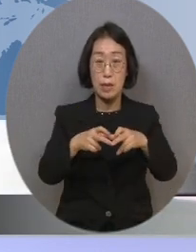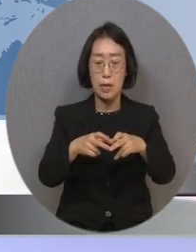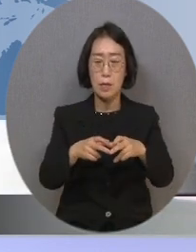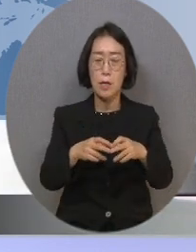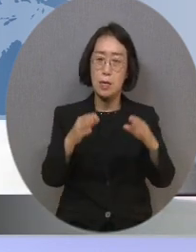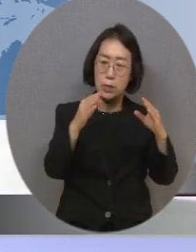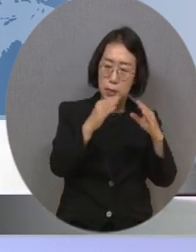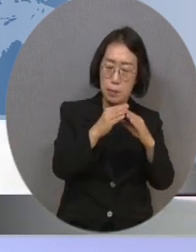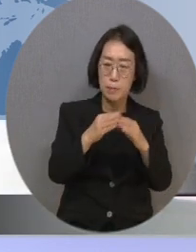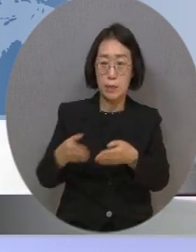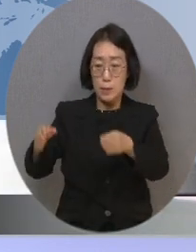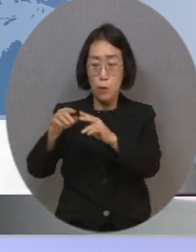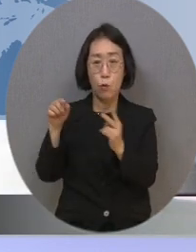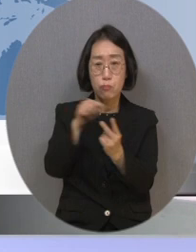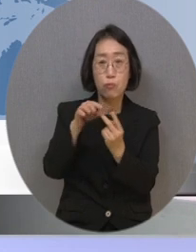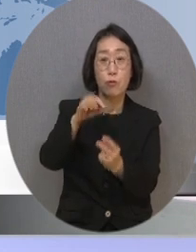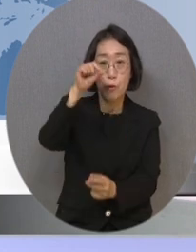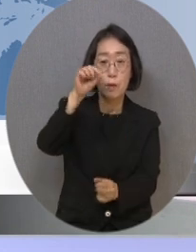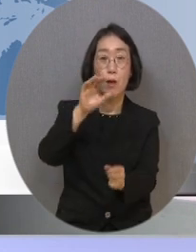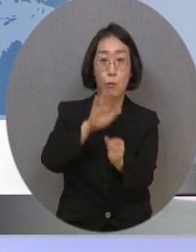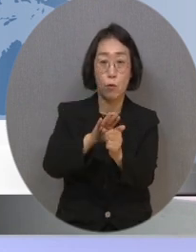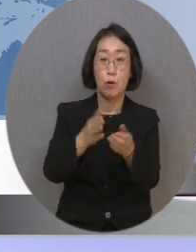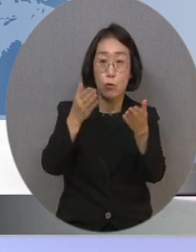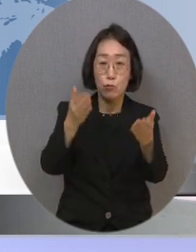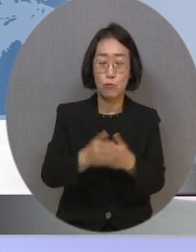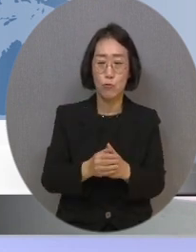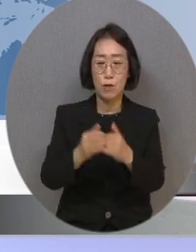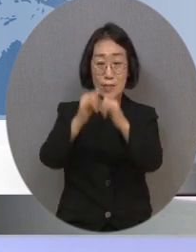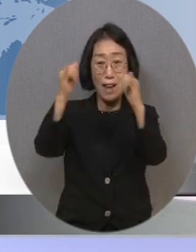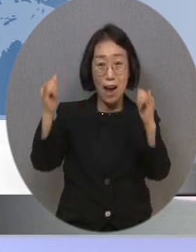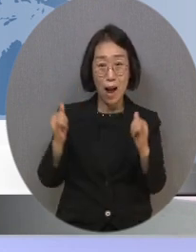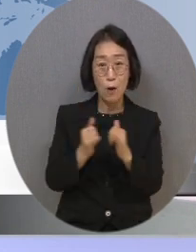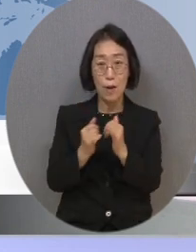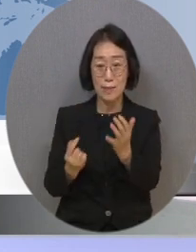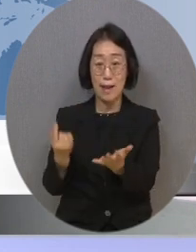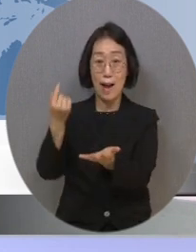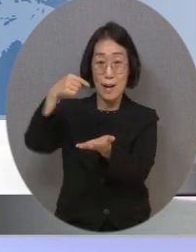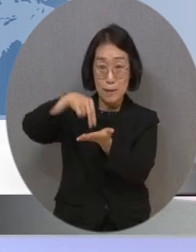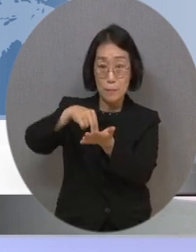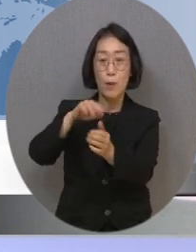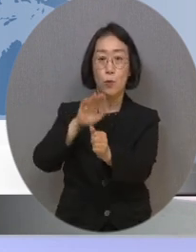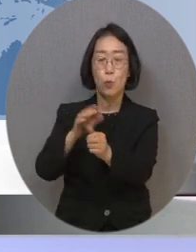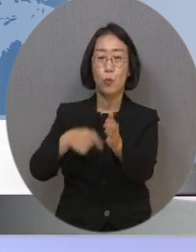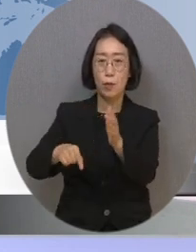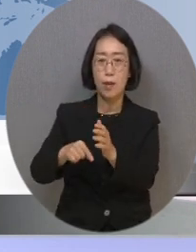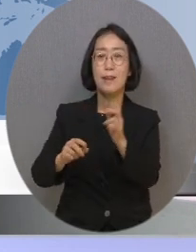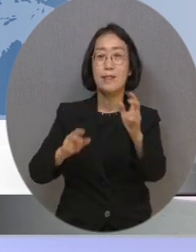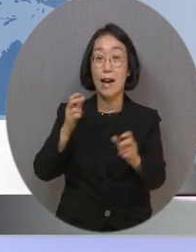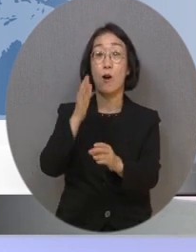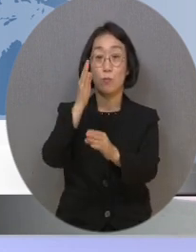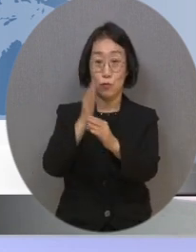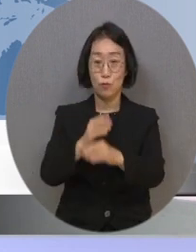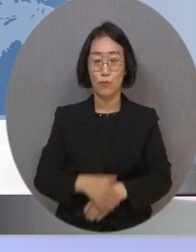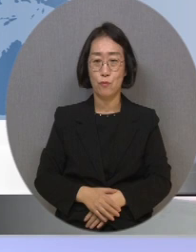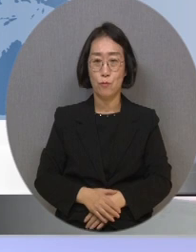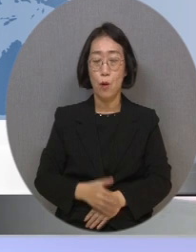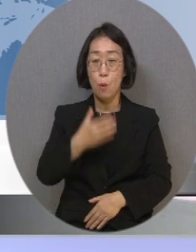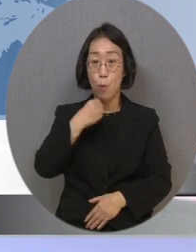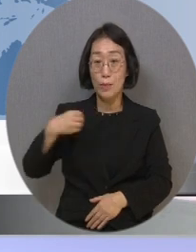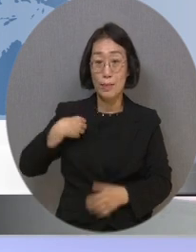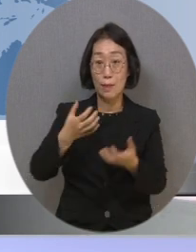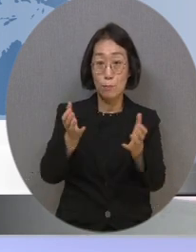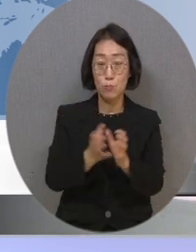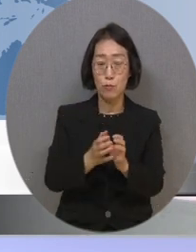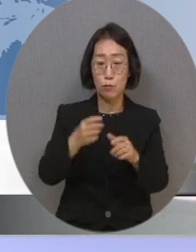선택권을 보장하고 지역 사회로의 단계적 자립을 지원하기 위한 시범 사업을 하고 있는데요 복지부가